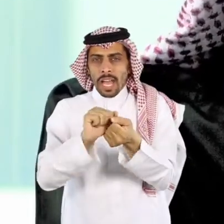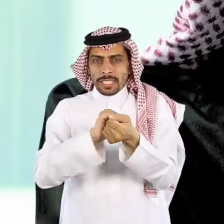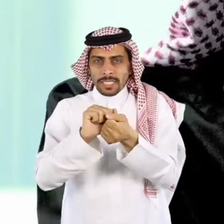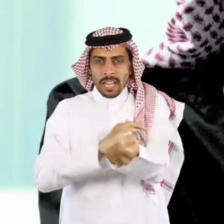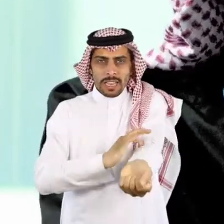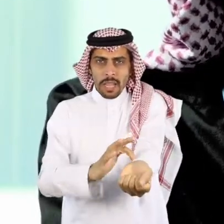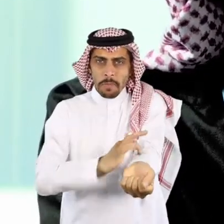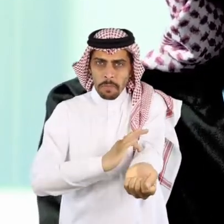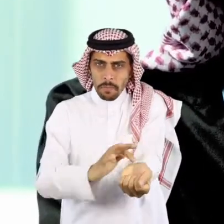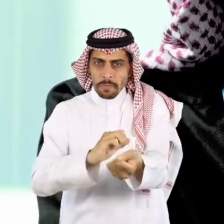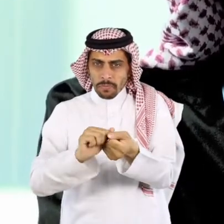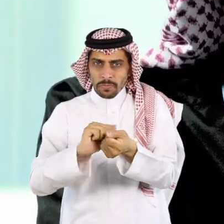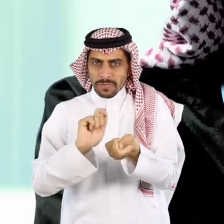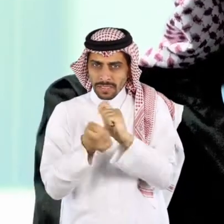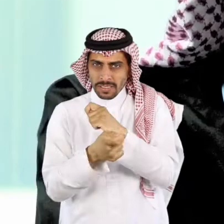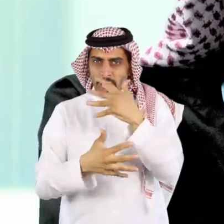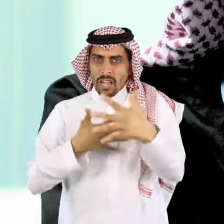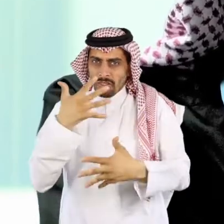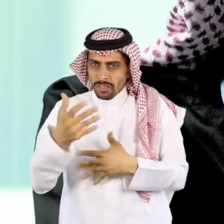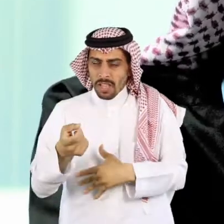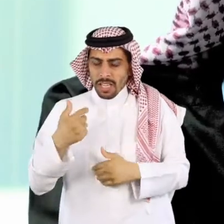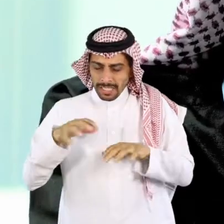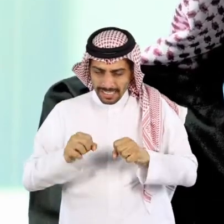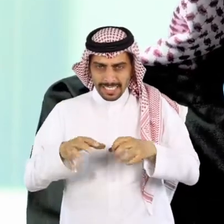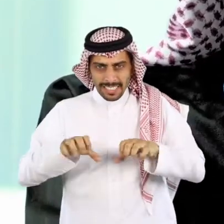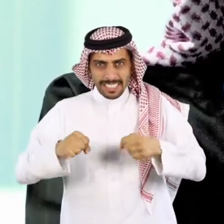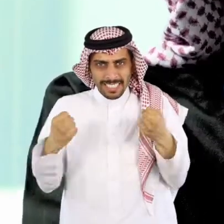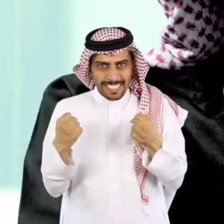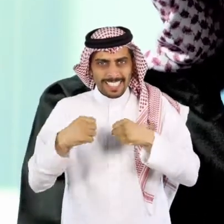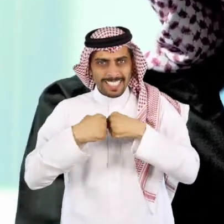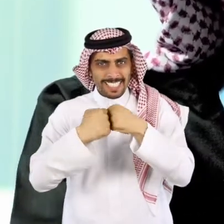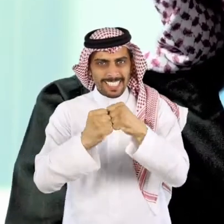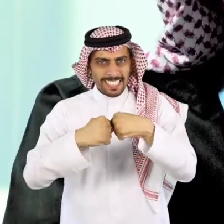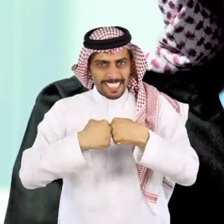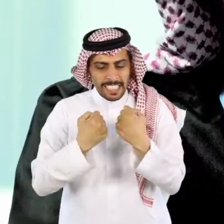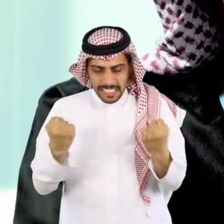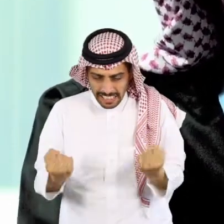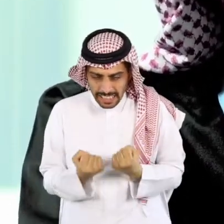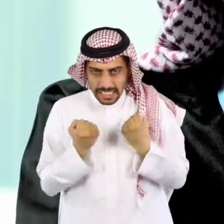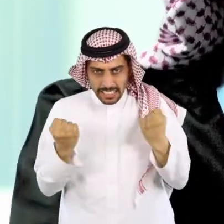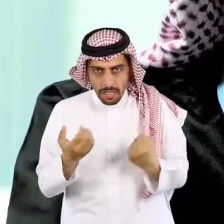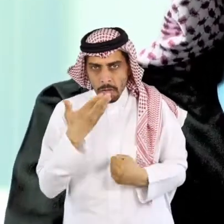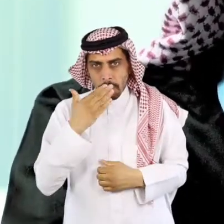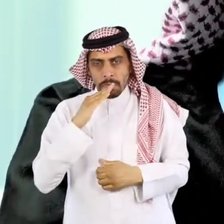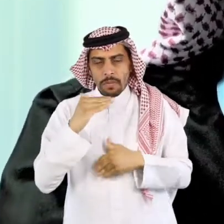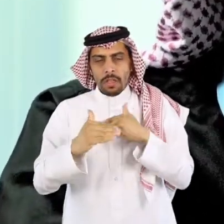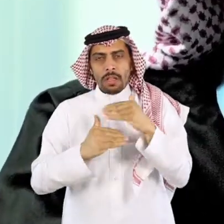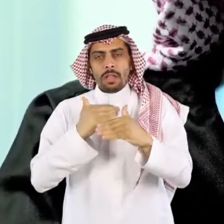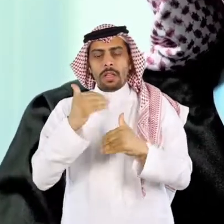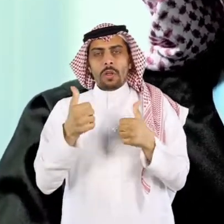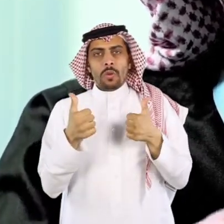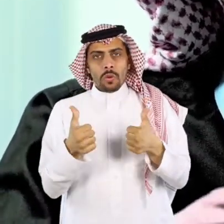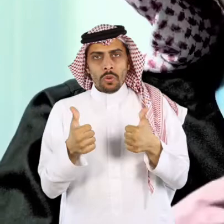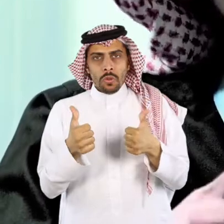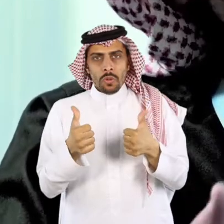دم ويسووا لي تأهيل وعلاج طبيعي، والحمد لله تدريجيا رجع